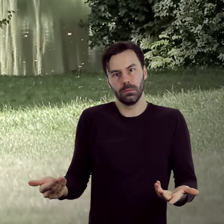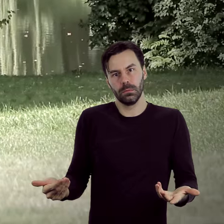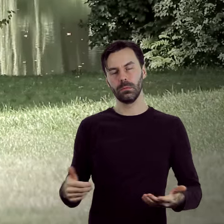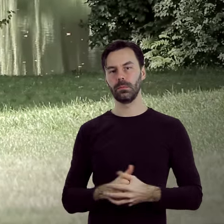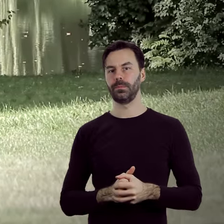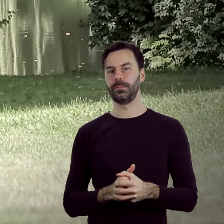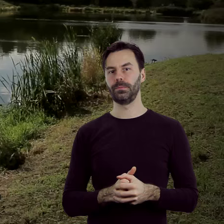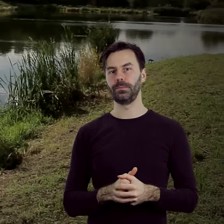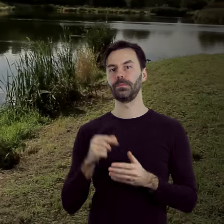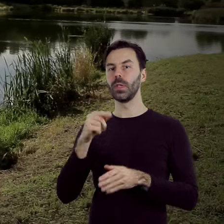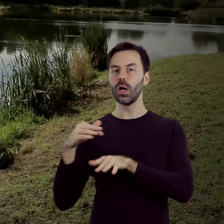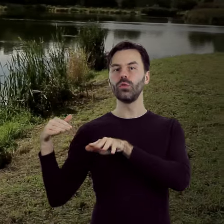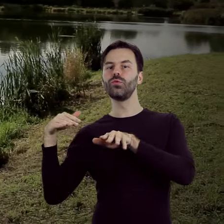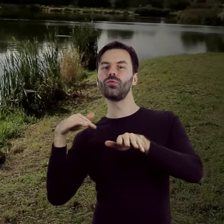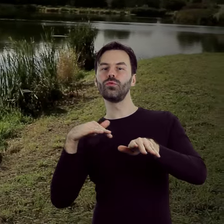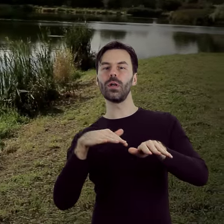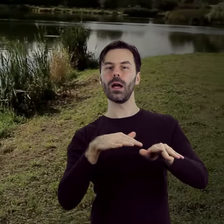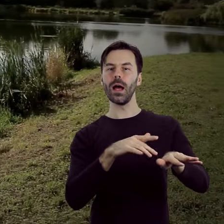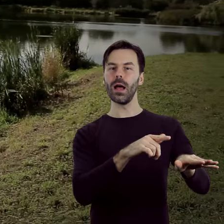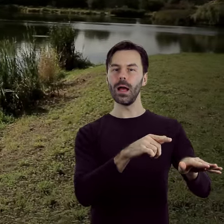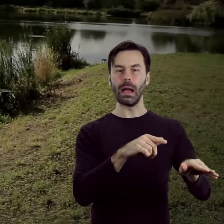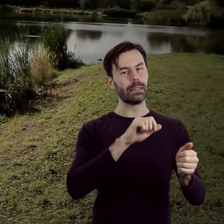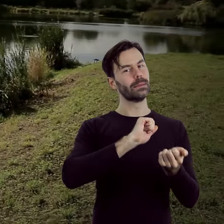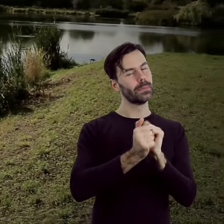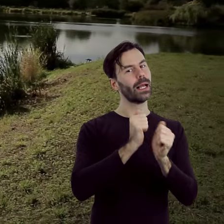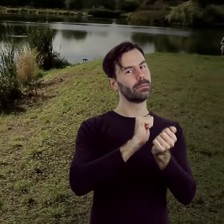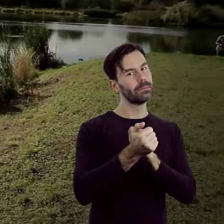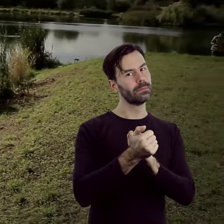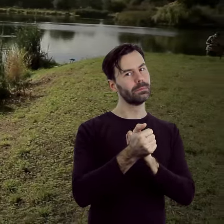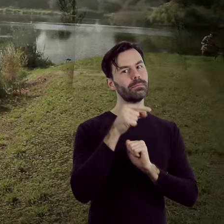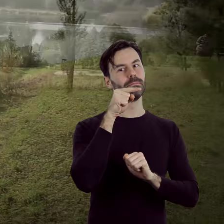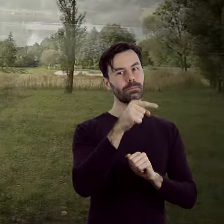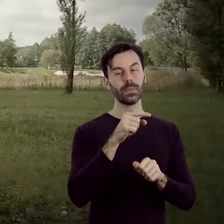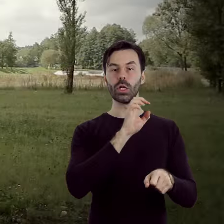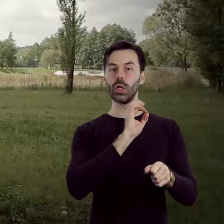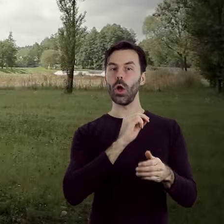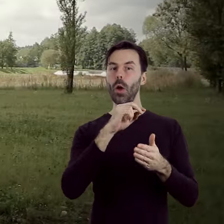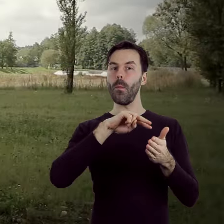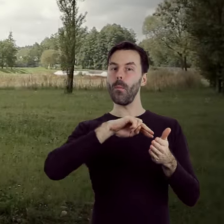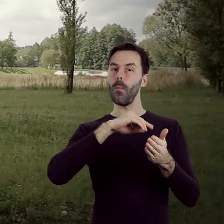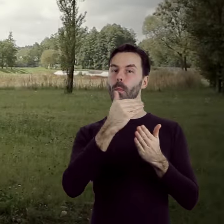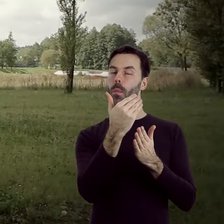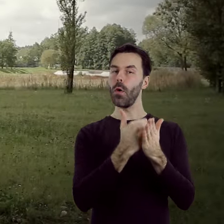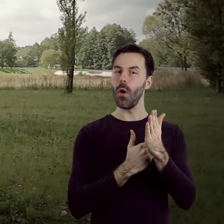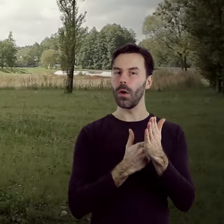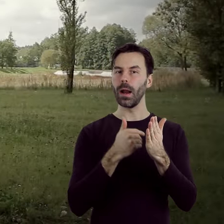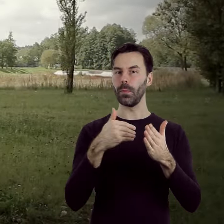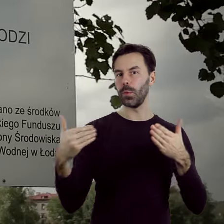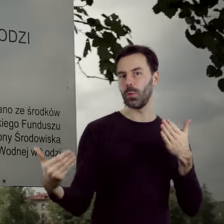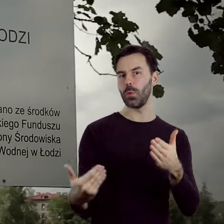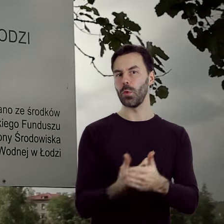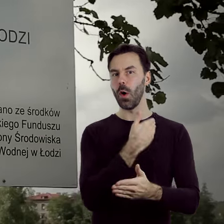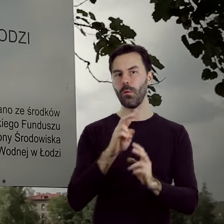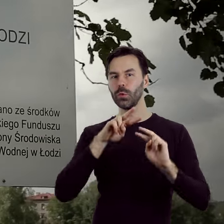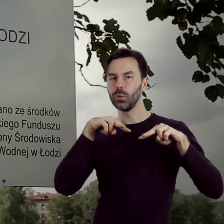wykazały. Sama Sokołówka ulega bardzo ciekawym przemianom. W ramach programu małej retencji